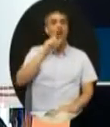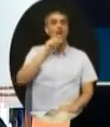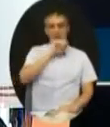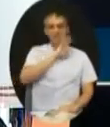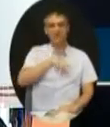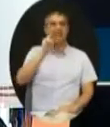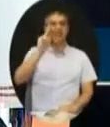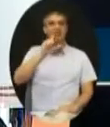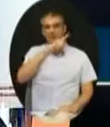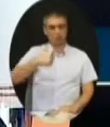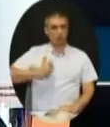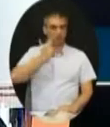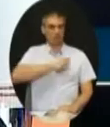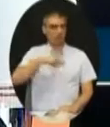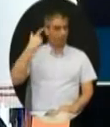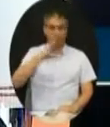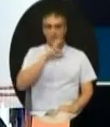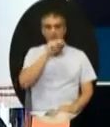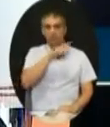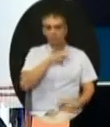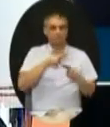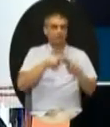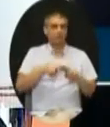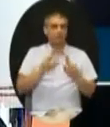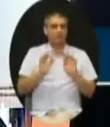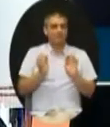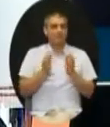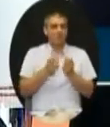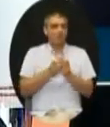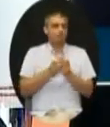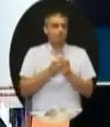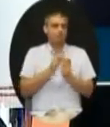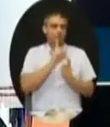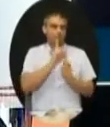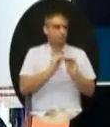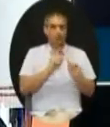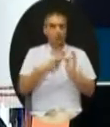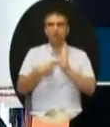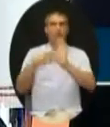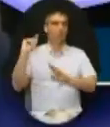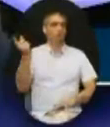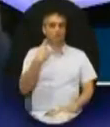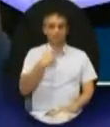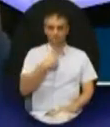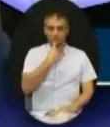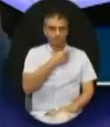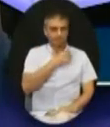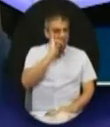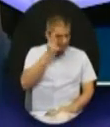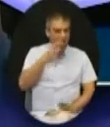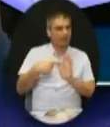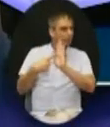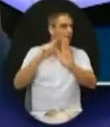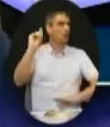את קן ליבינגסטון מתבטא. ותאמין לי, זה נשאר אז בפורום מאוד מאוד פרטי וצנוע ולא יצא החוצה. ואני אומרת שזה כן צריך